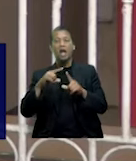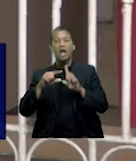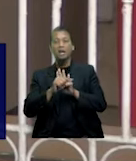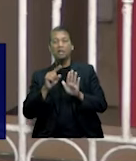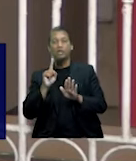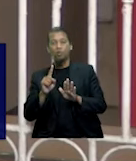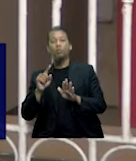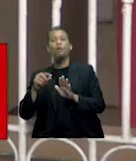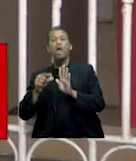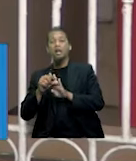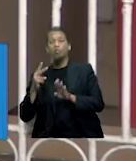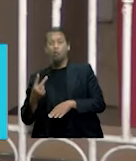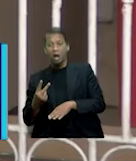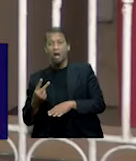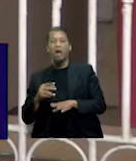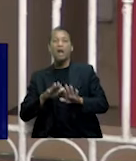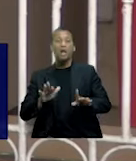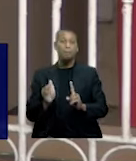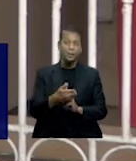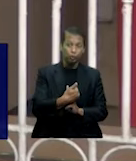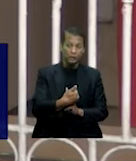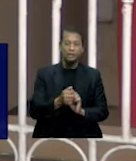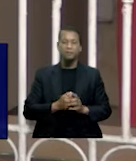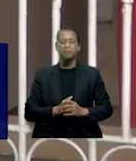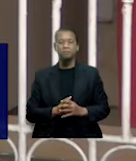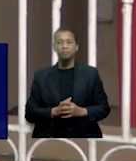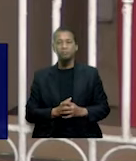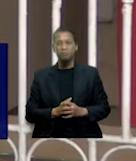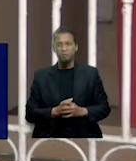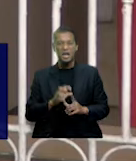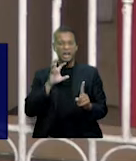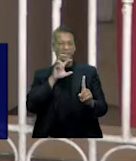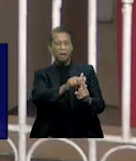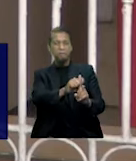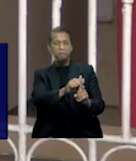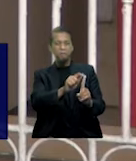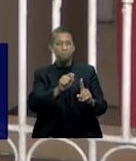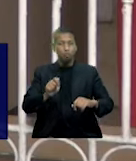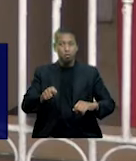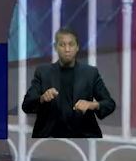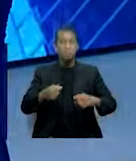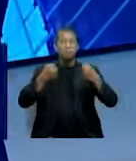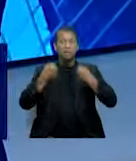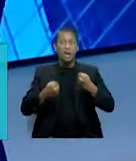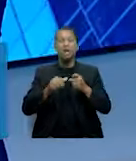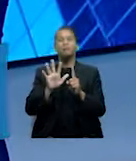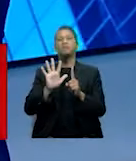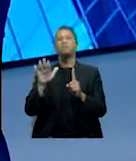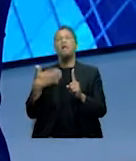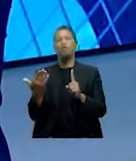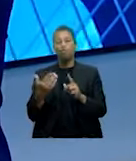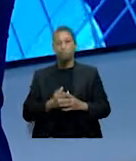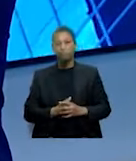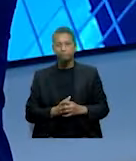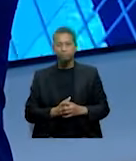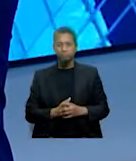dengan perlindungan anak dengan ancaman hukuman 15 tahun penjara. Demikian, Reza. Baik, kita masih akan menunggu